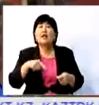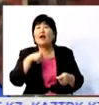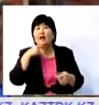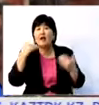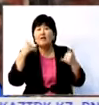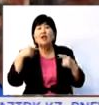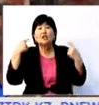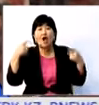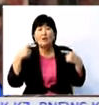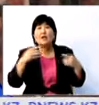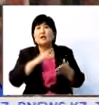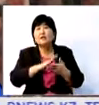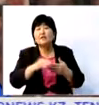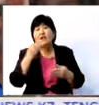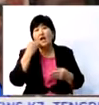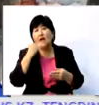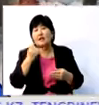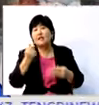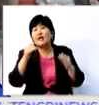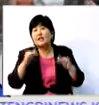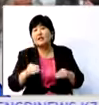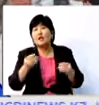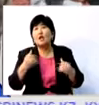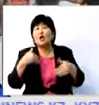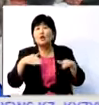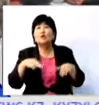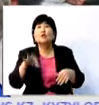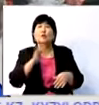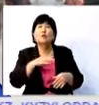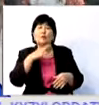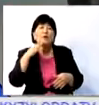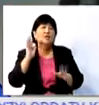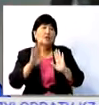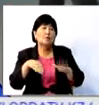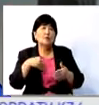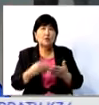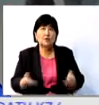говядины и баранины. Свежая, качественная и по низким ценам продукция пользовалась большим спросом.